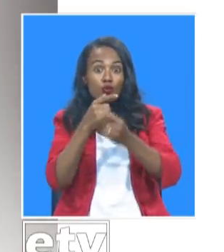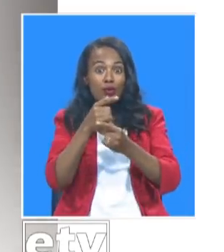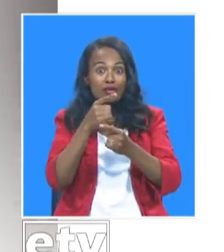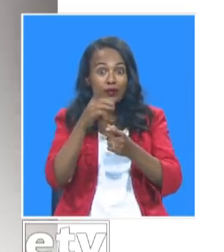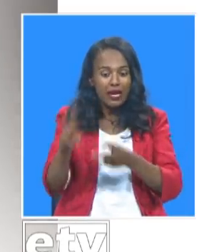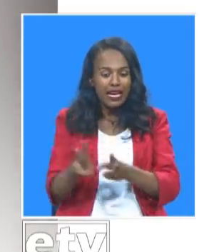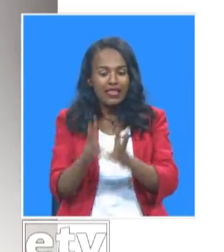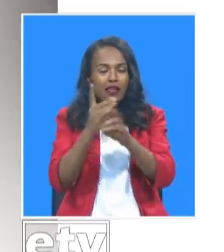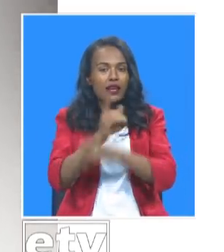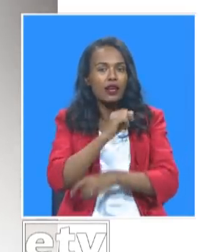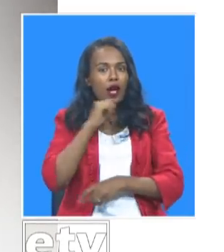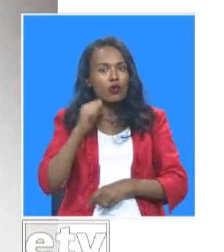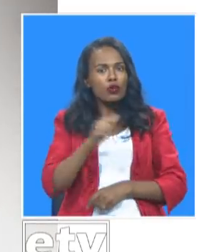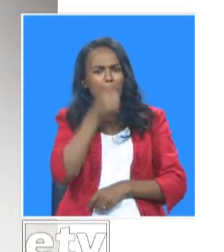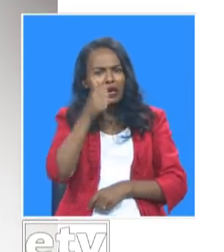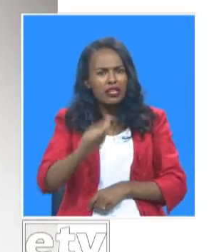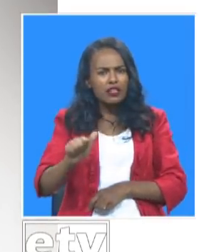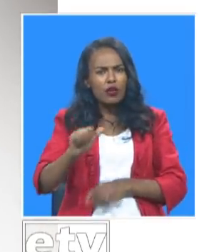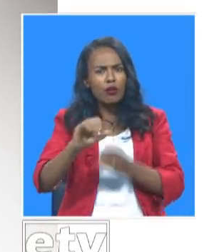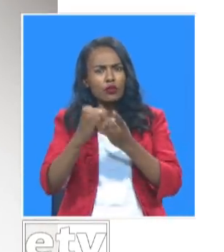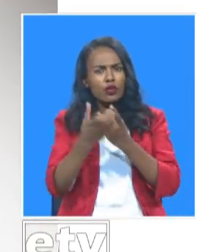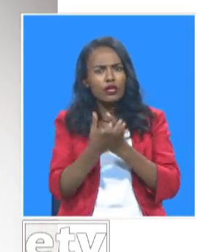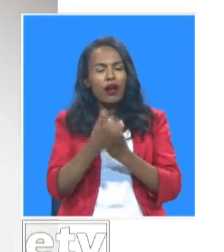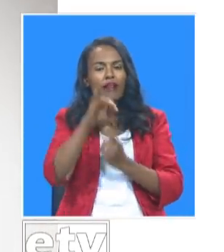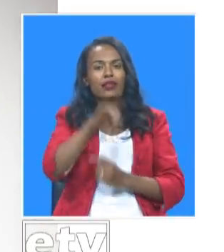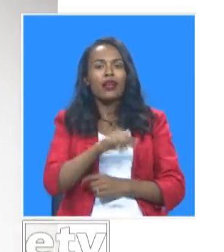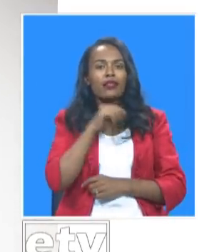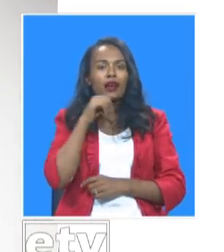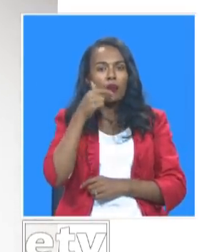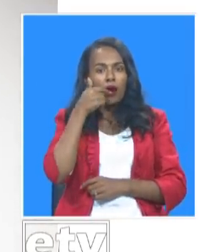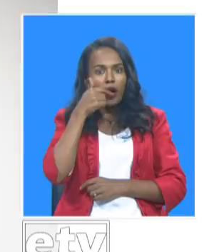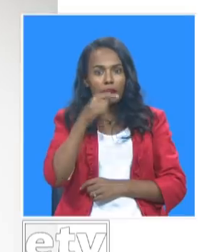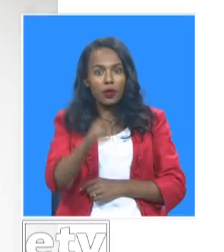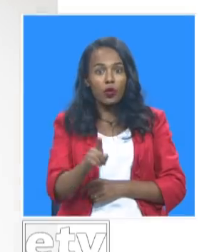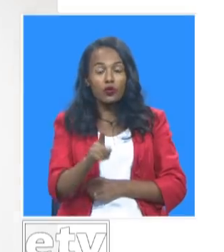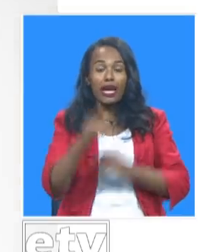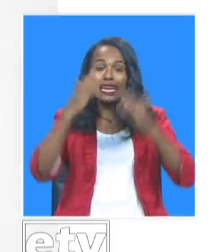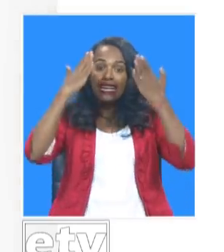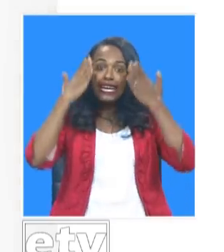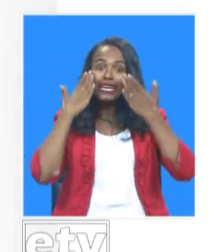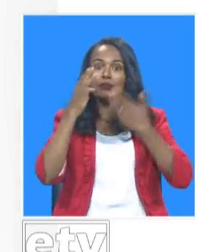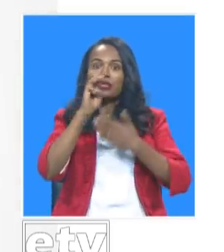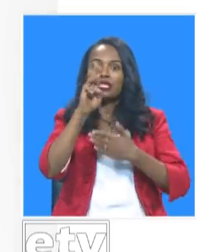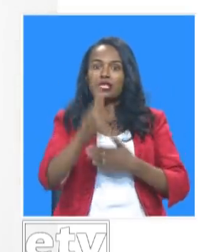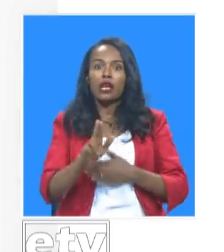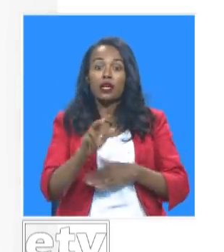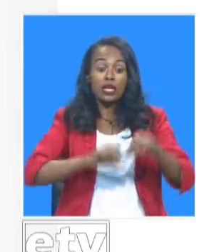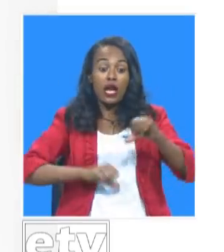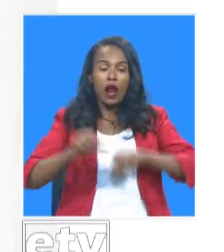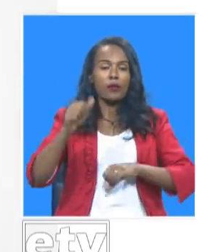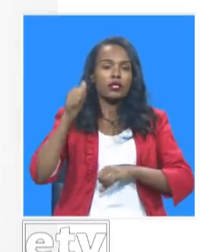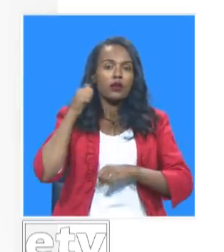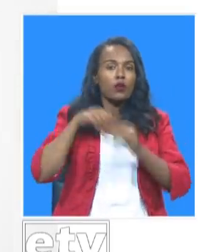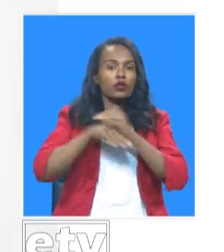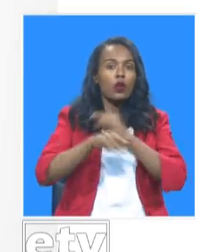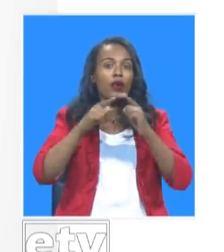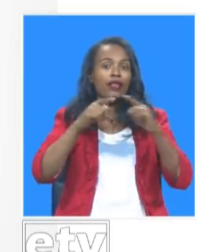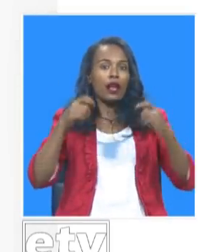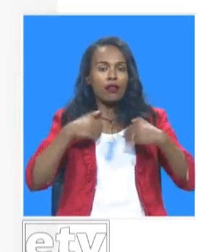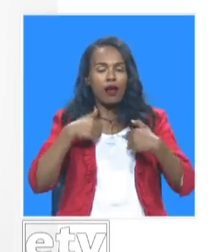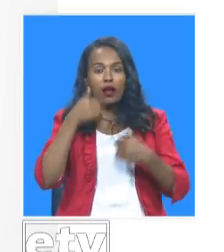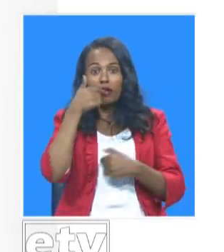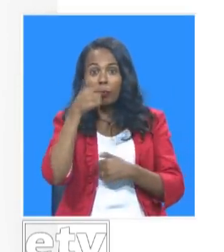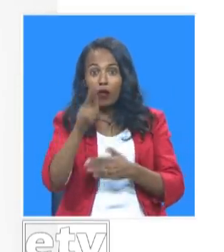ትክክል ያልሆነና በየትኛውም መመዘኛ ያልተገባ ብለውታል። ከግብጽ ሴራ በስተጀርባ ውስጣዊ ጠላት አለ የሚሉት